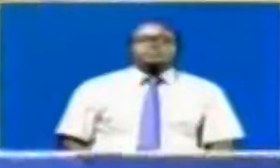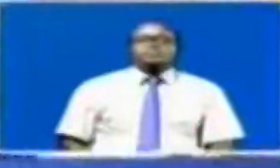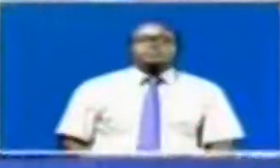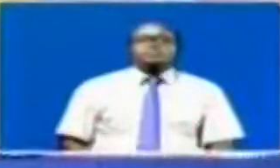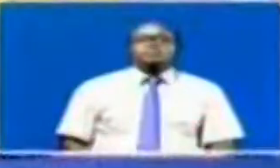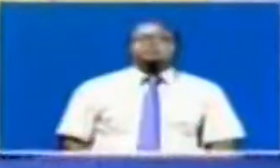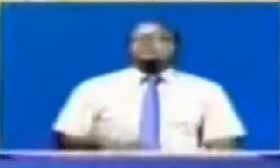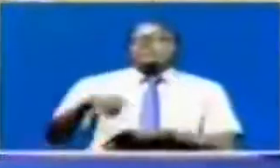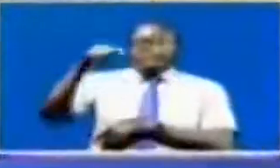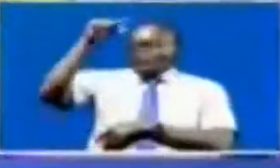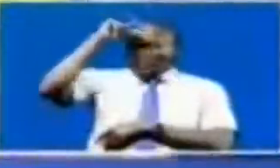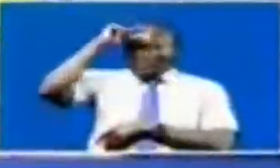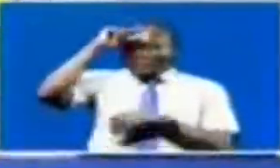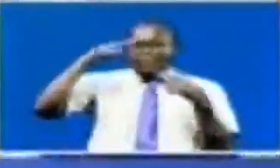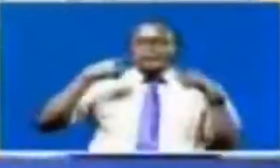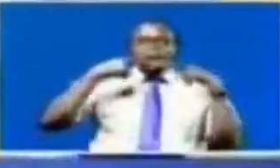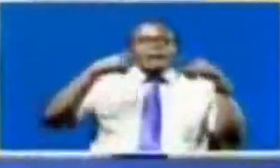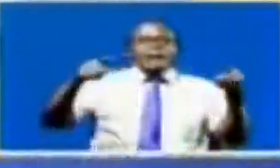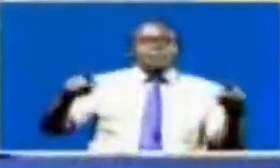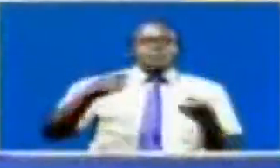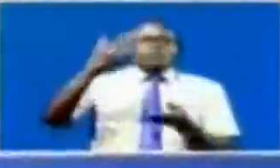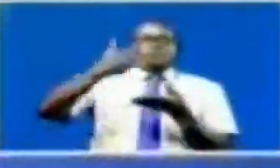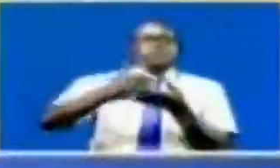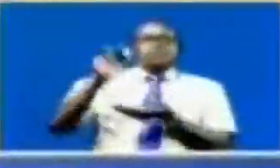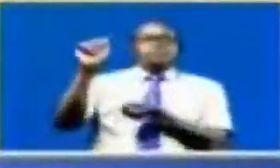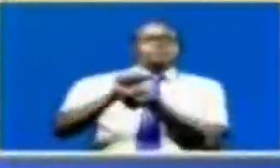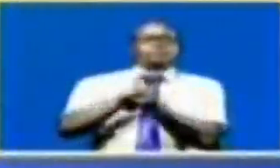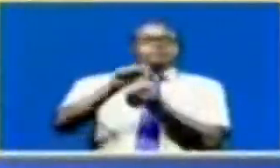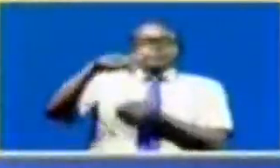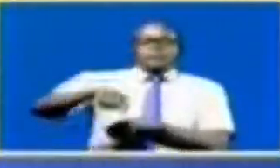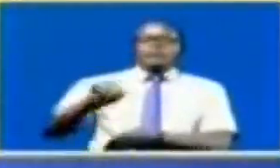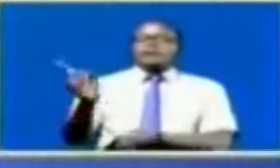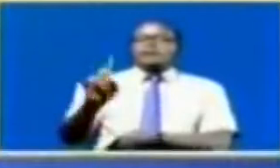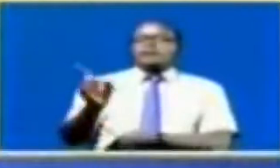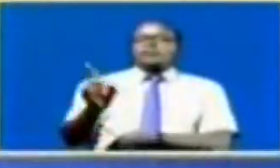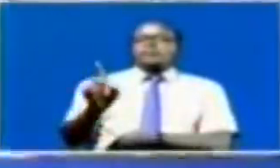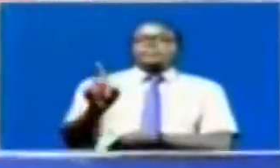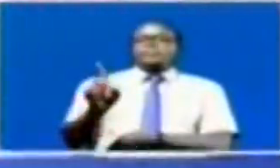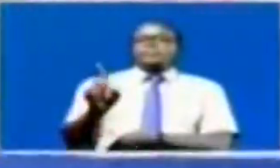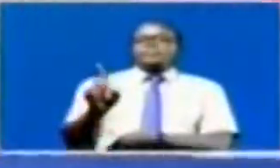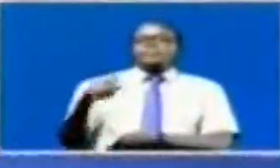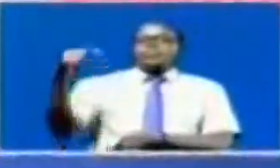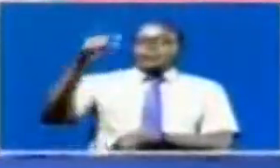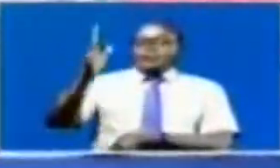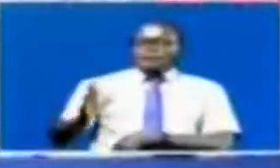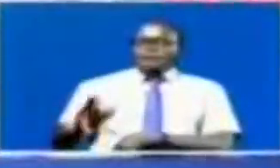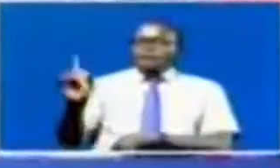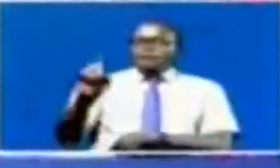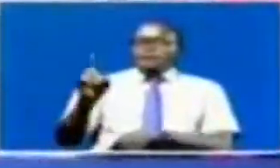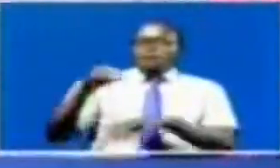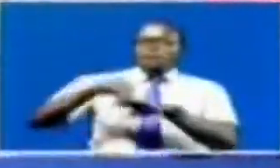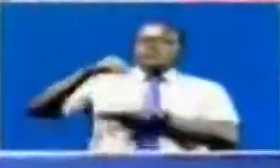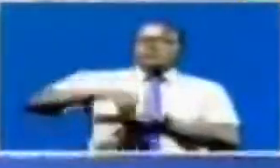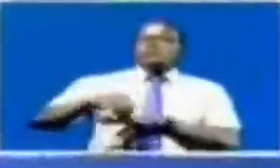Wakati serikali ikitoa taarifa ya kusitisha ubomoaji wa vyumba kote nchini, Gavana wa Nairobi Mike Sonko